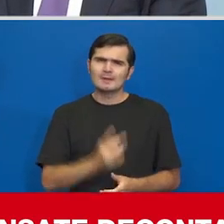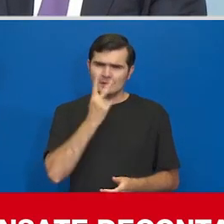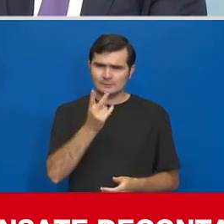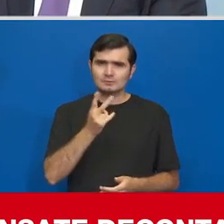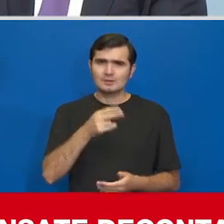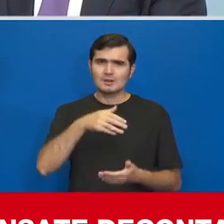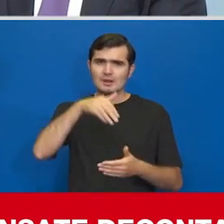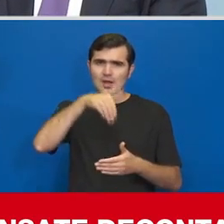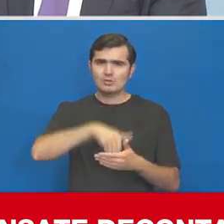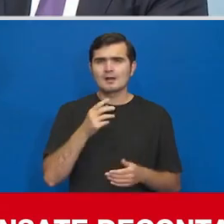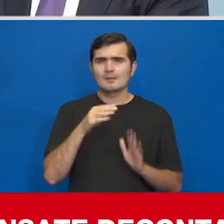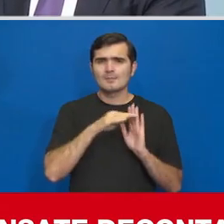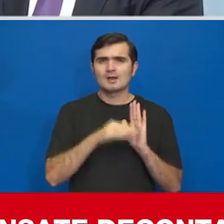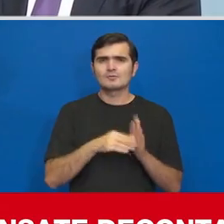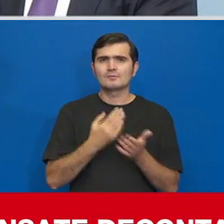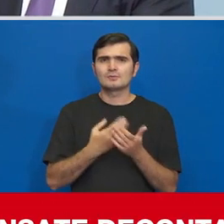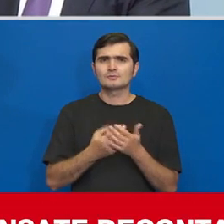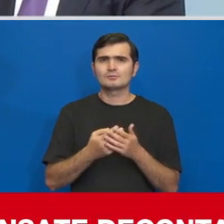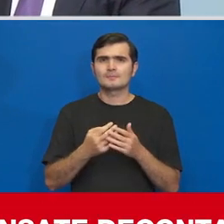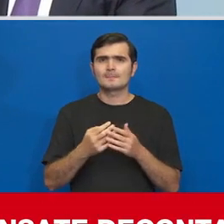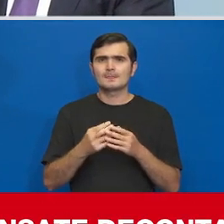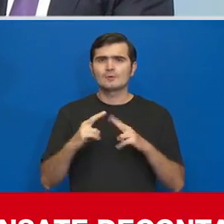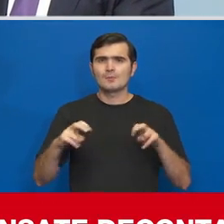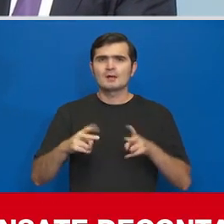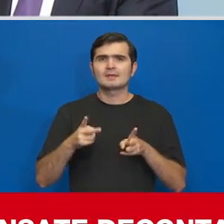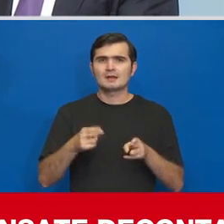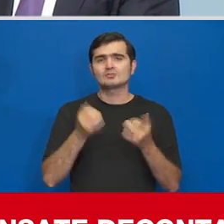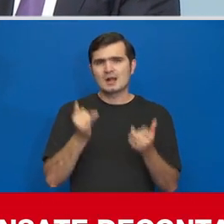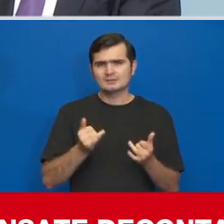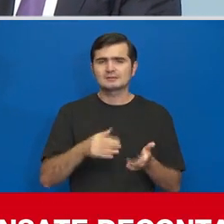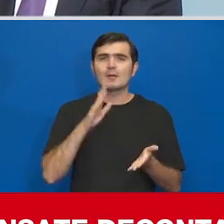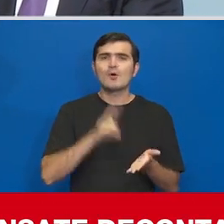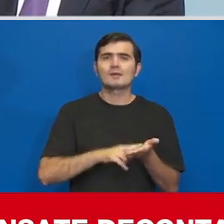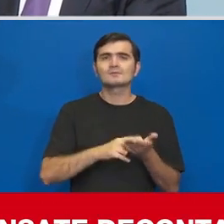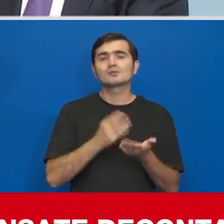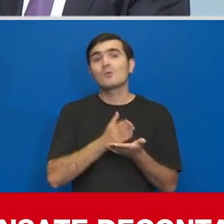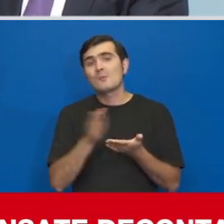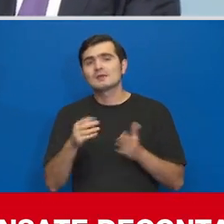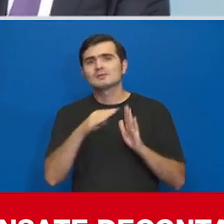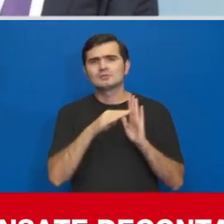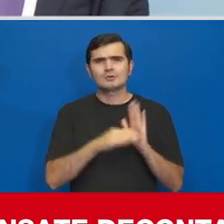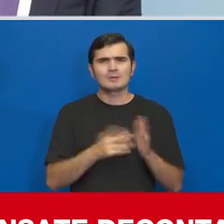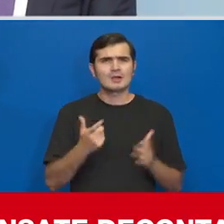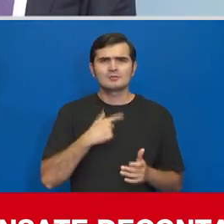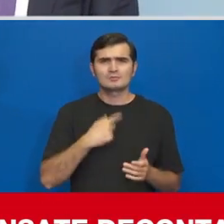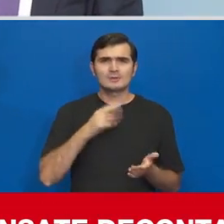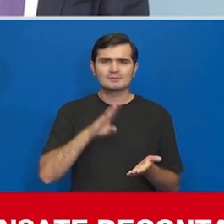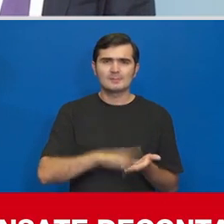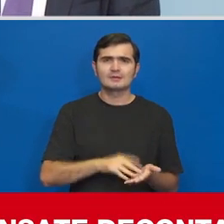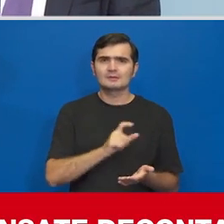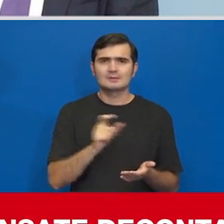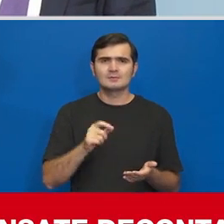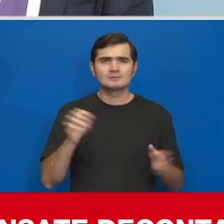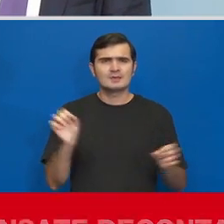Adoptarea acestor norme este un proces. Astăzi am operaționalizat o parte dintre acele norme care nu puteau fi aplicate datorită imposibilității